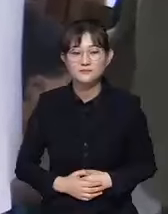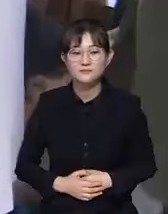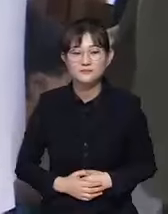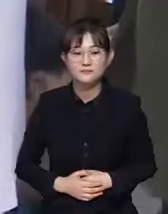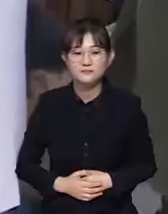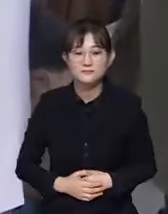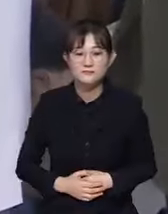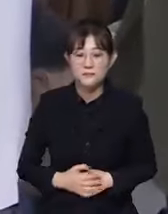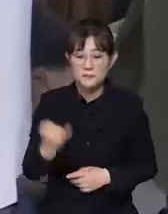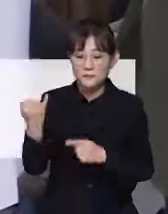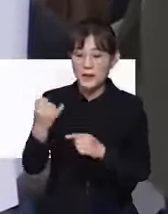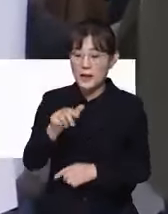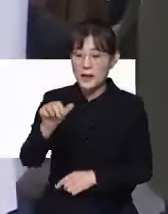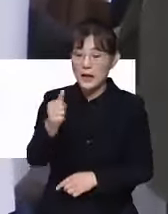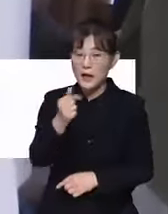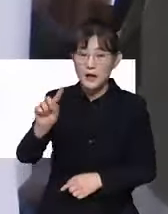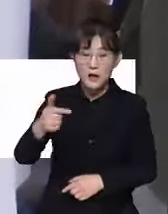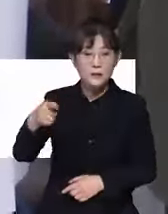한